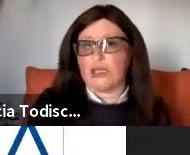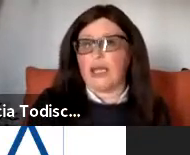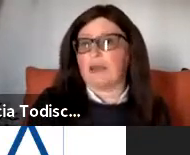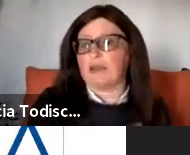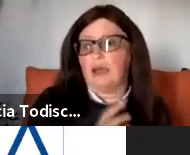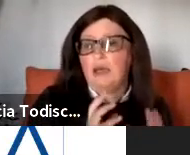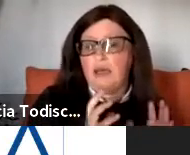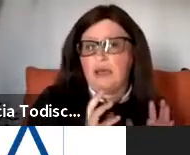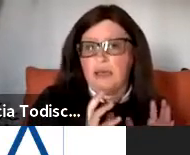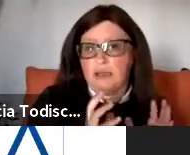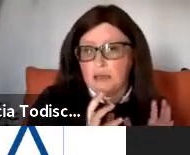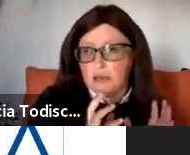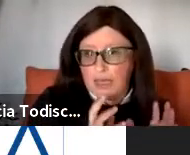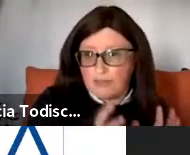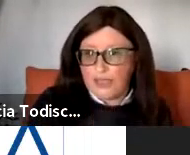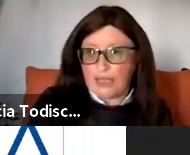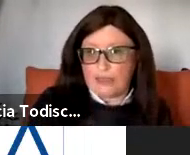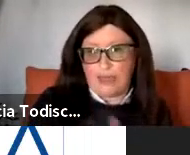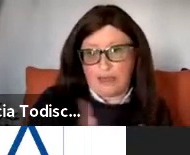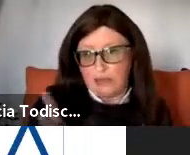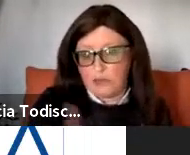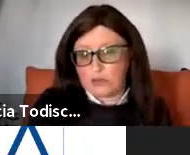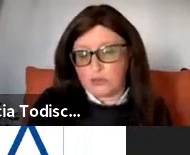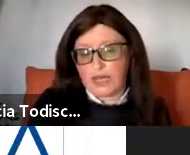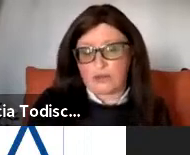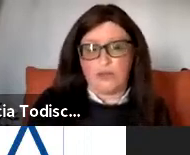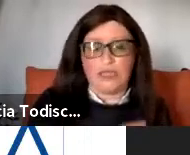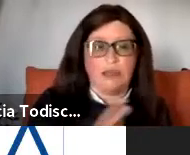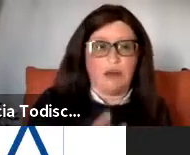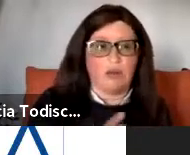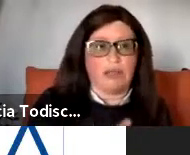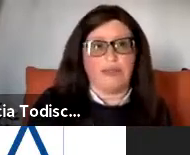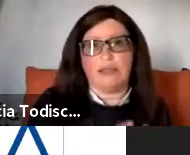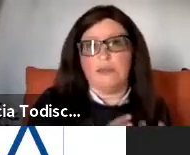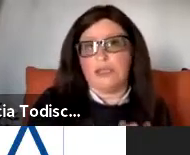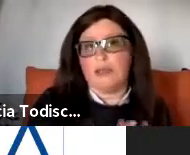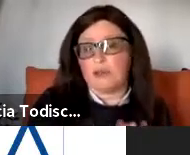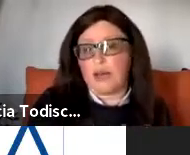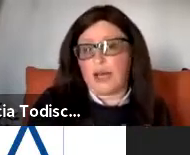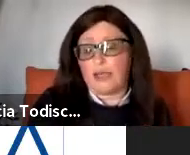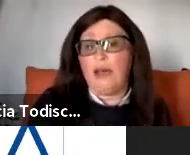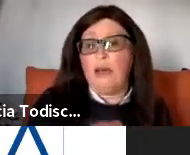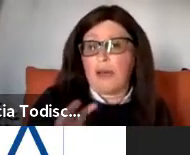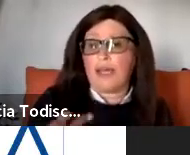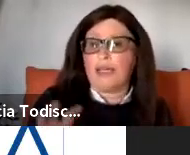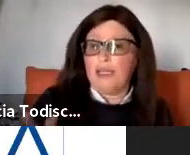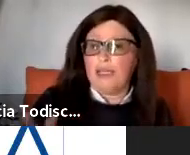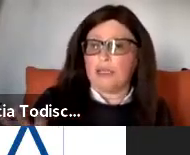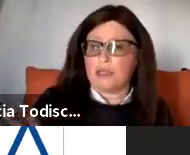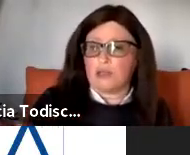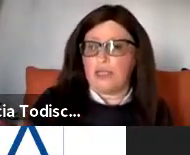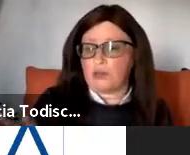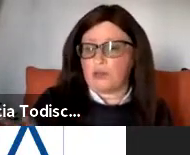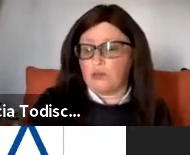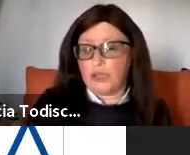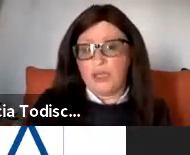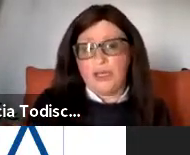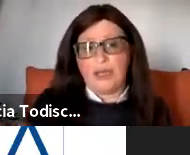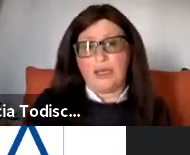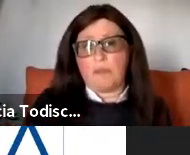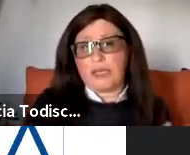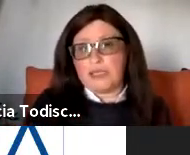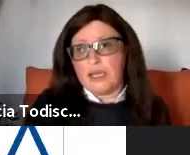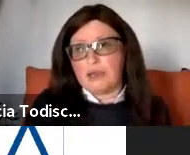abbiamo già citate, la FIADDA, che in questo caso vedete il logo della FIADDA Emilia Romagna, ma anche l'Ente Nazionale